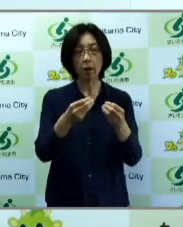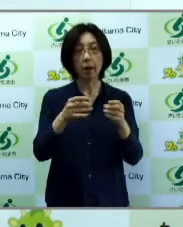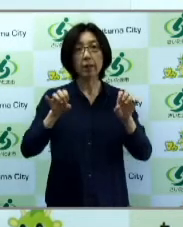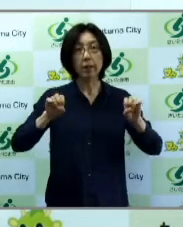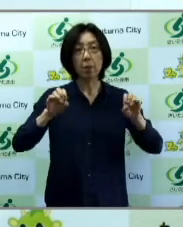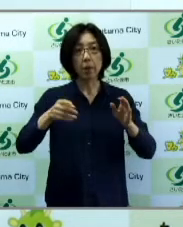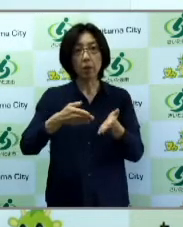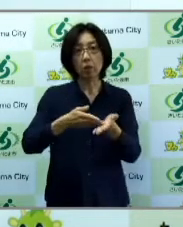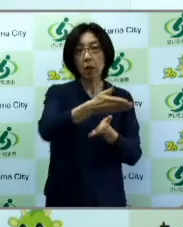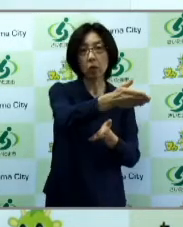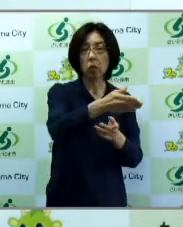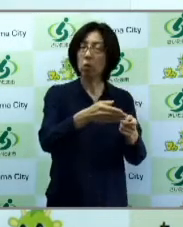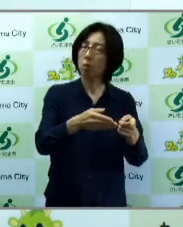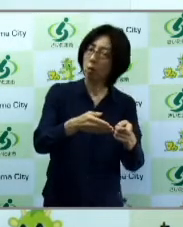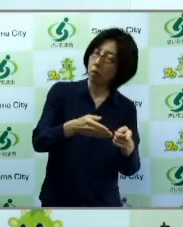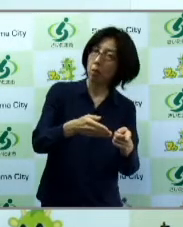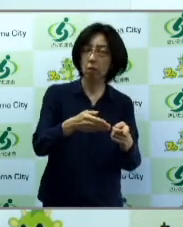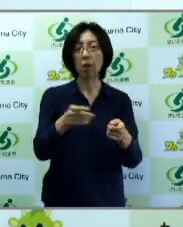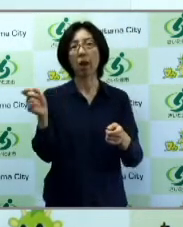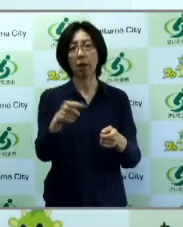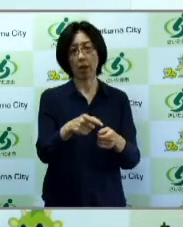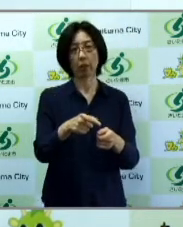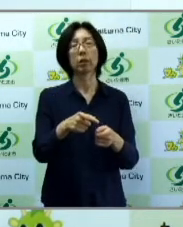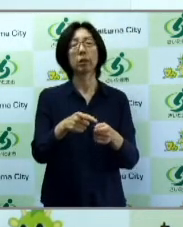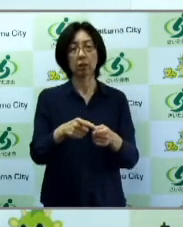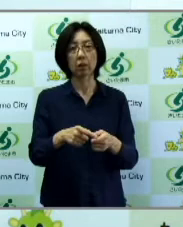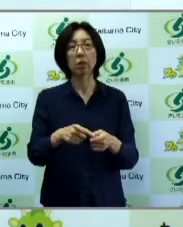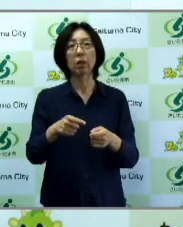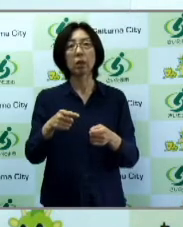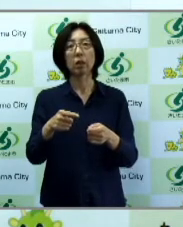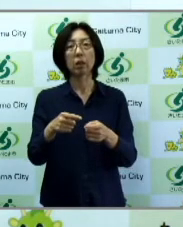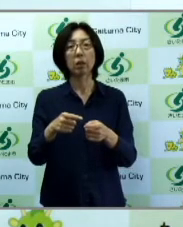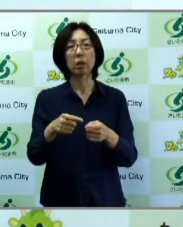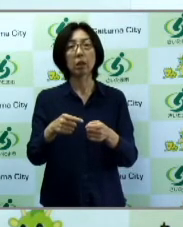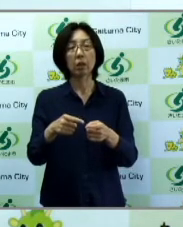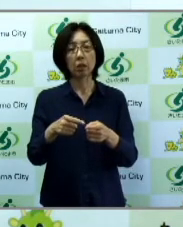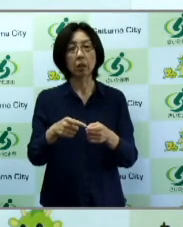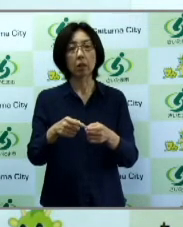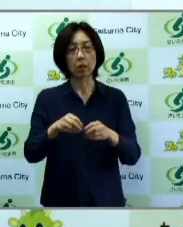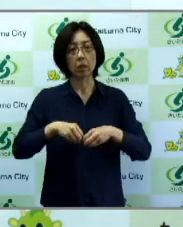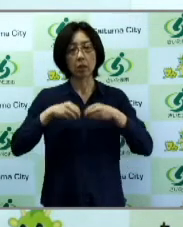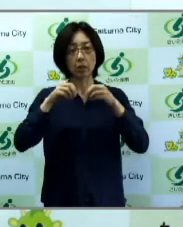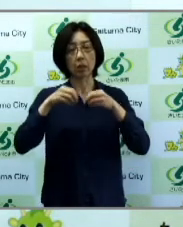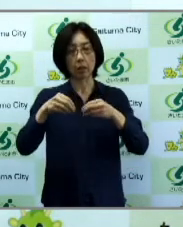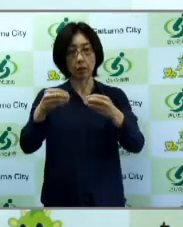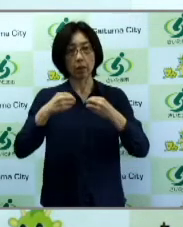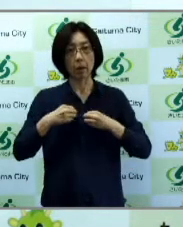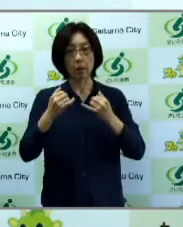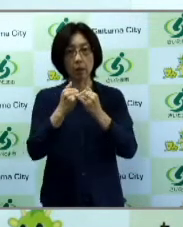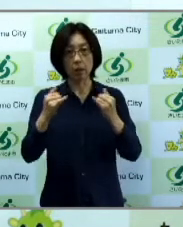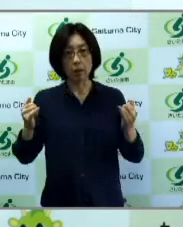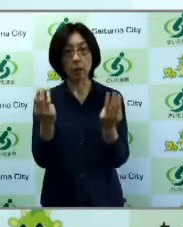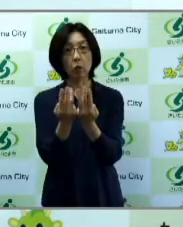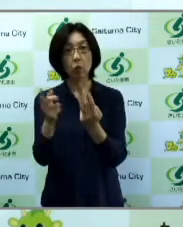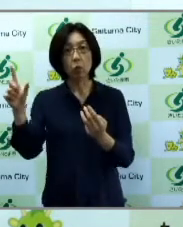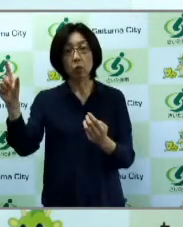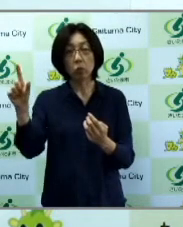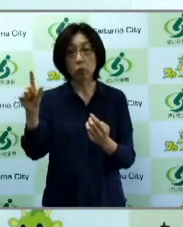るのではないかというふうに思っています。そうしないとやはり双方が不安を抱えたままやらなくてはいけないというふうに思います。それ